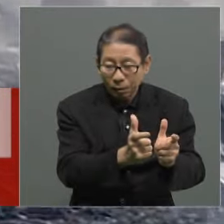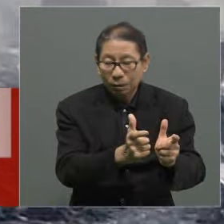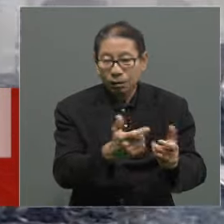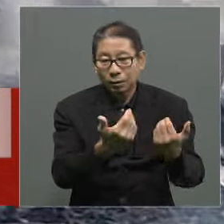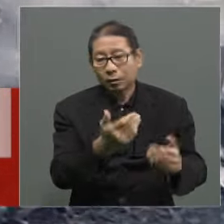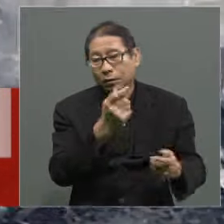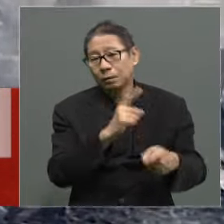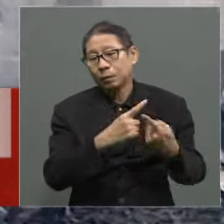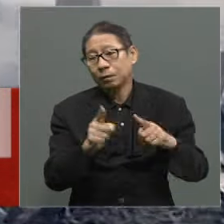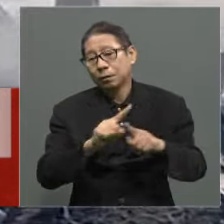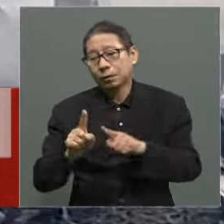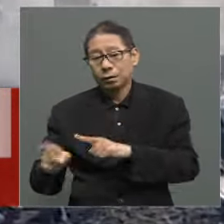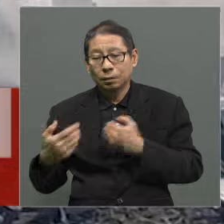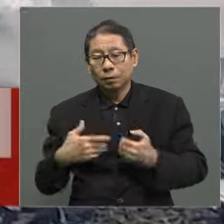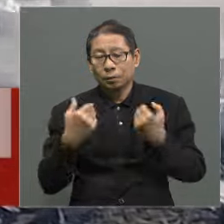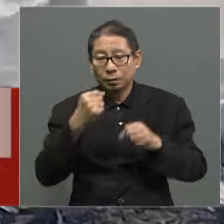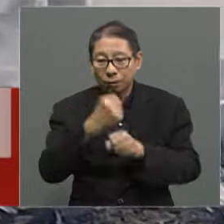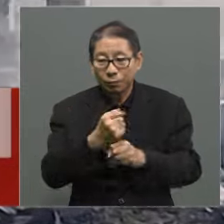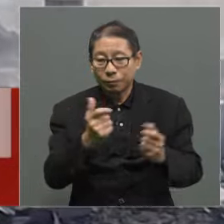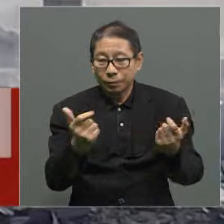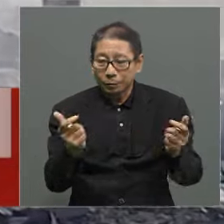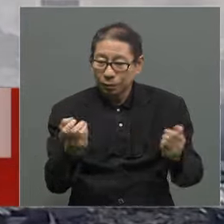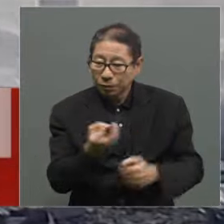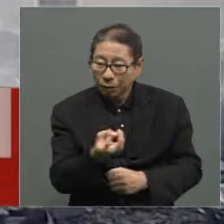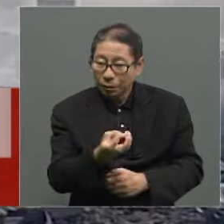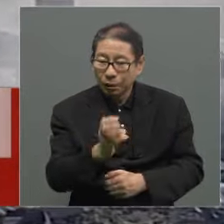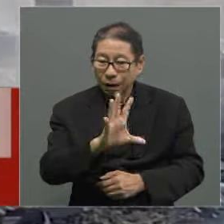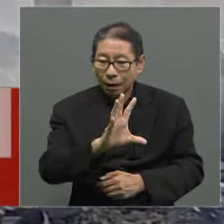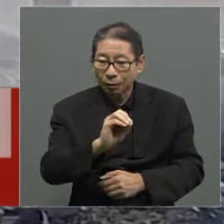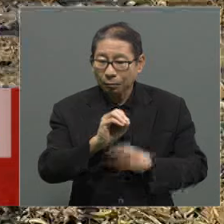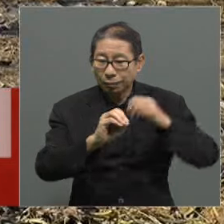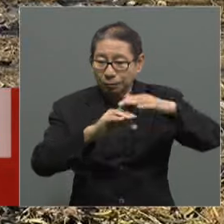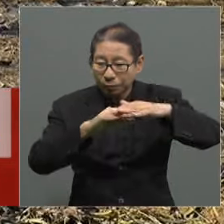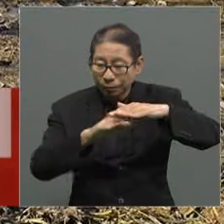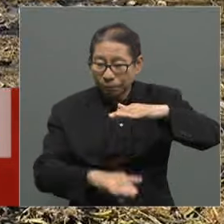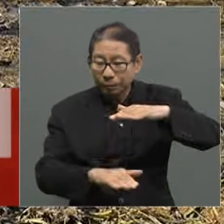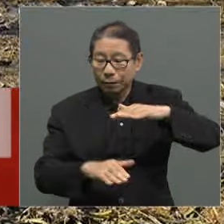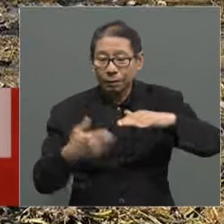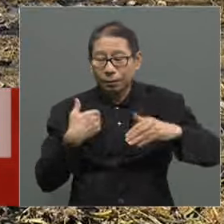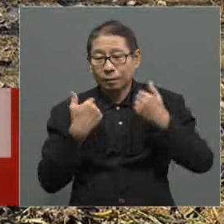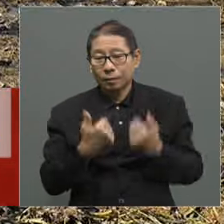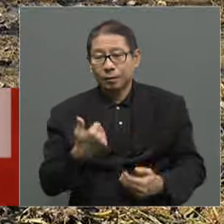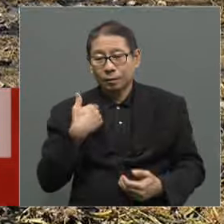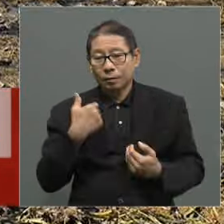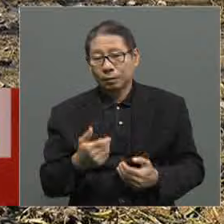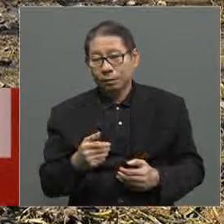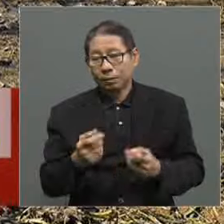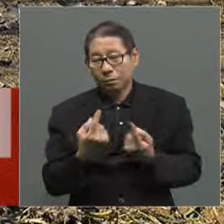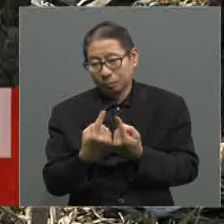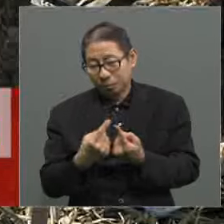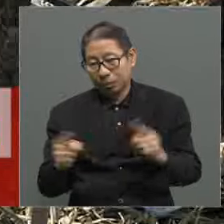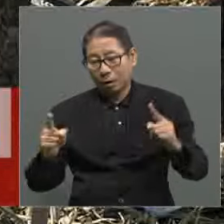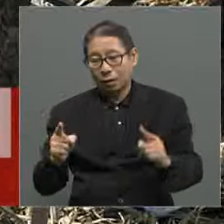การอะไรก็ตามคือพอมันมีกำลังผลิตน้อยกว่า50คนหรือว่าเครื่องจักรขนาดไม่เกิน 50แรงม้าเนี่ยมันไม่อยู่ในข่าย